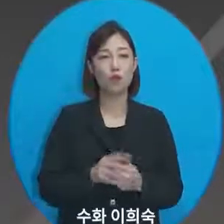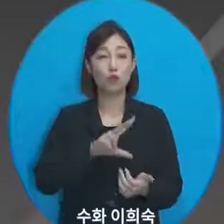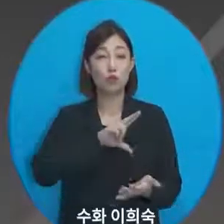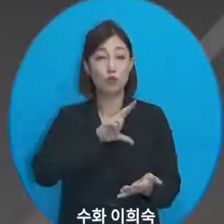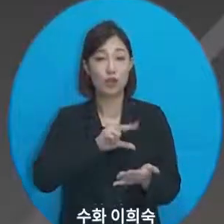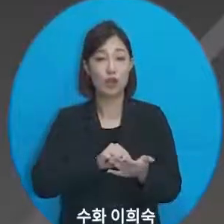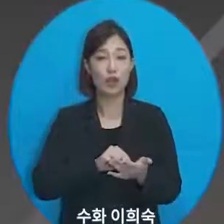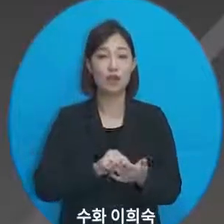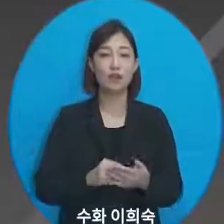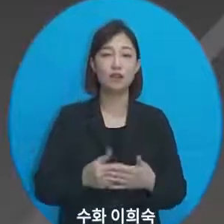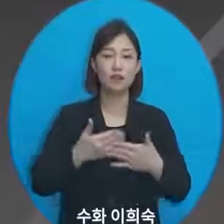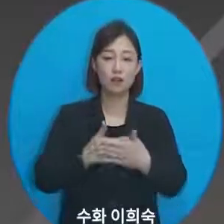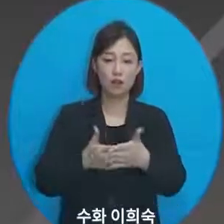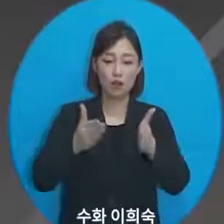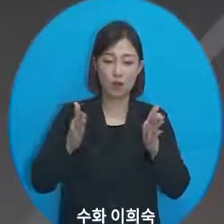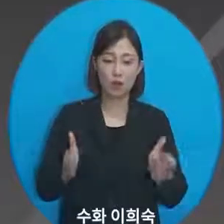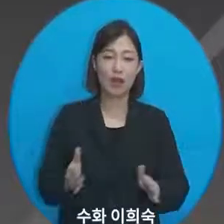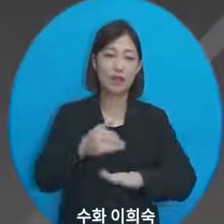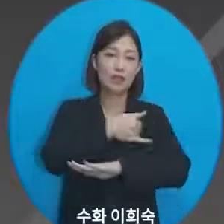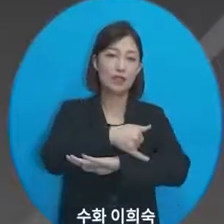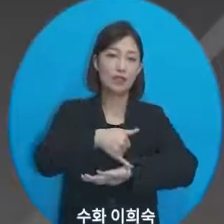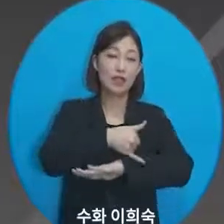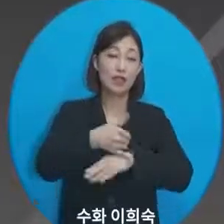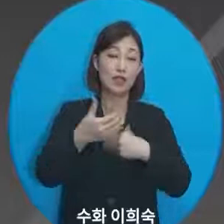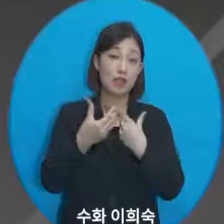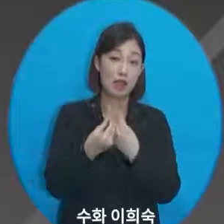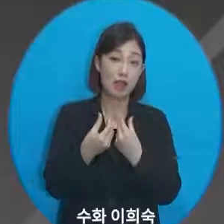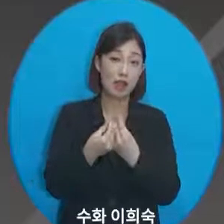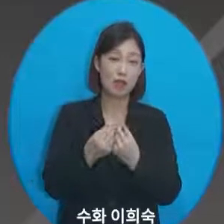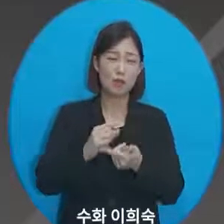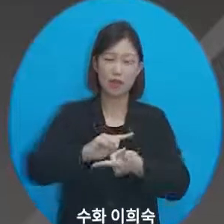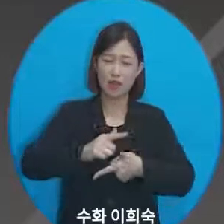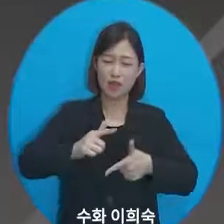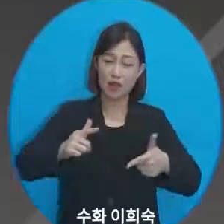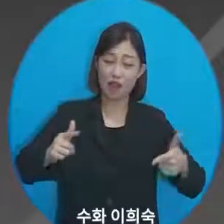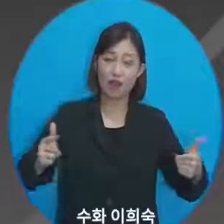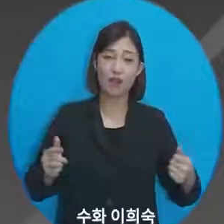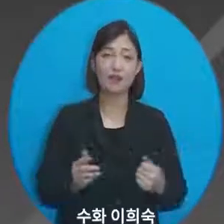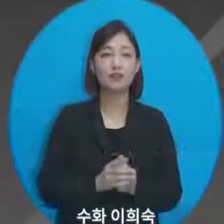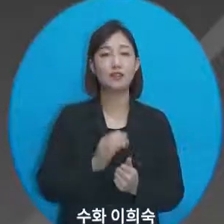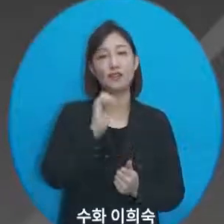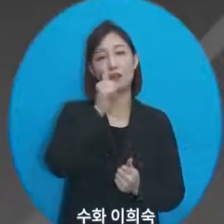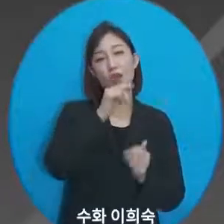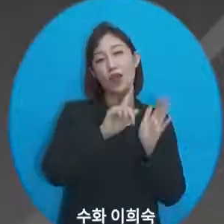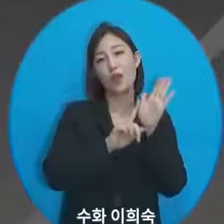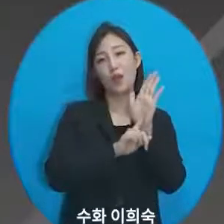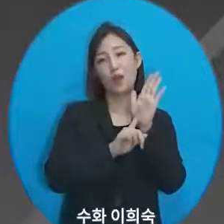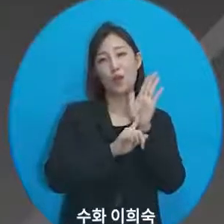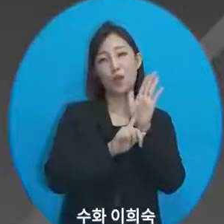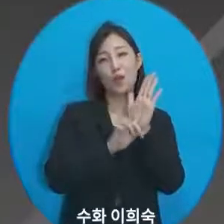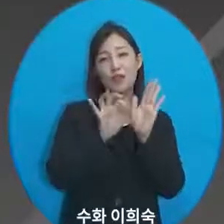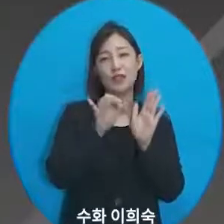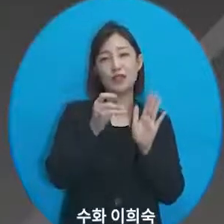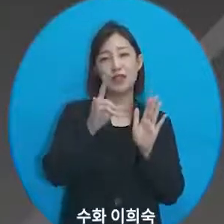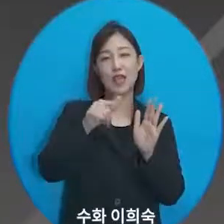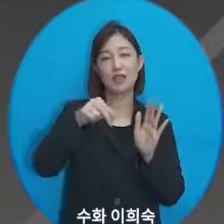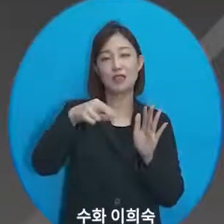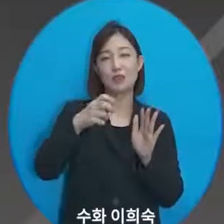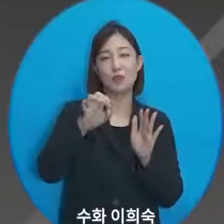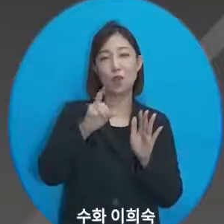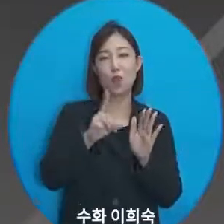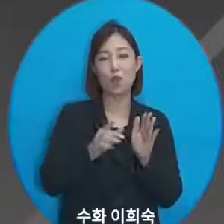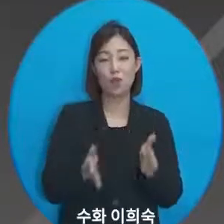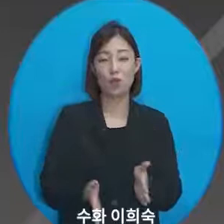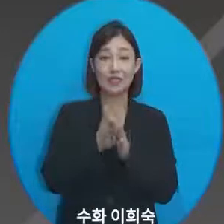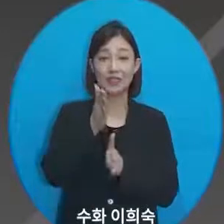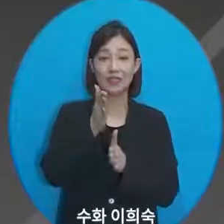또는 공간적 설계 사례라든지 이런 것들을 다양하게 소개해주는 엑스포 같은 것들이 지금